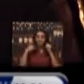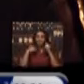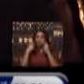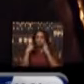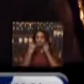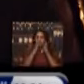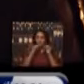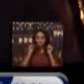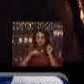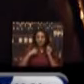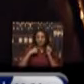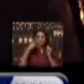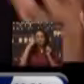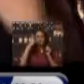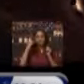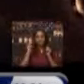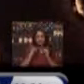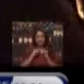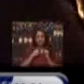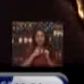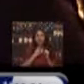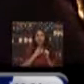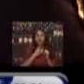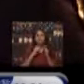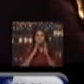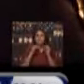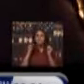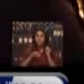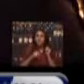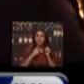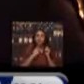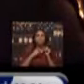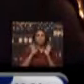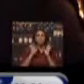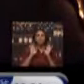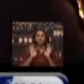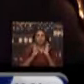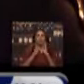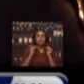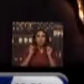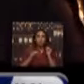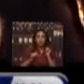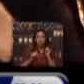بلدنا. انا وطنيه جدا وبحب مصر،